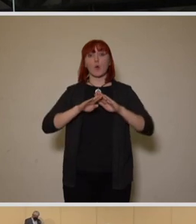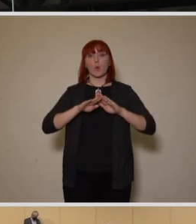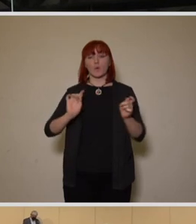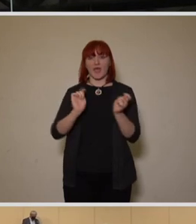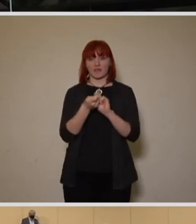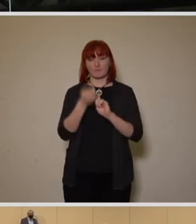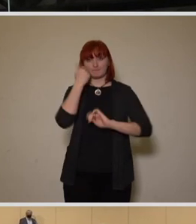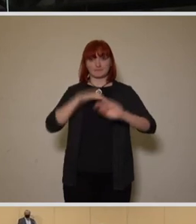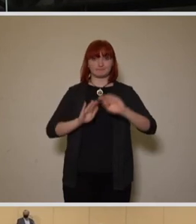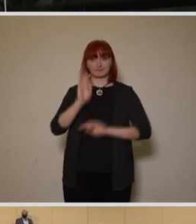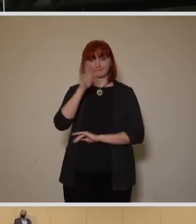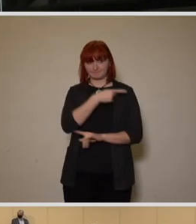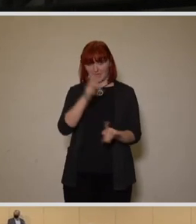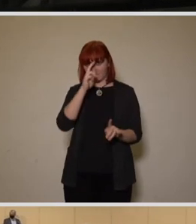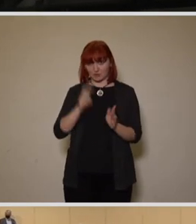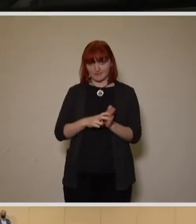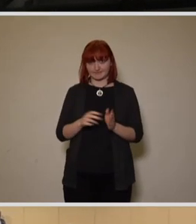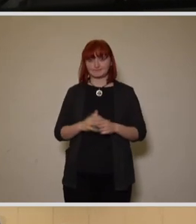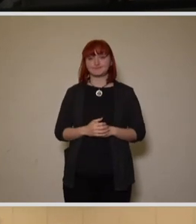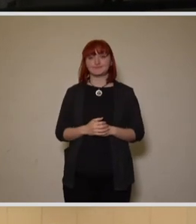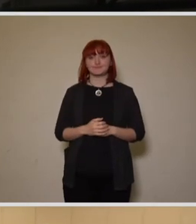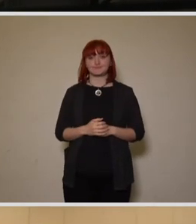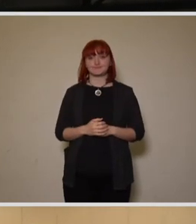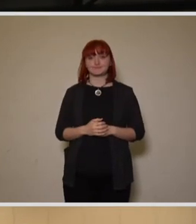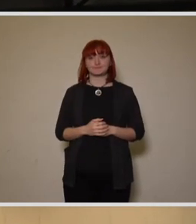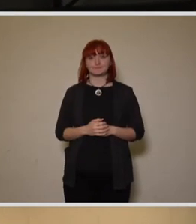Sie um Ihr Handzeichen, wenn Sie dem zustimmen.